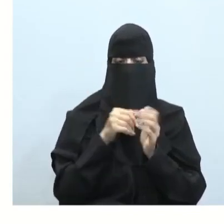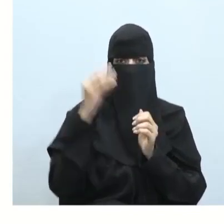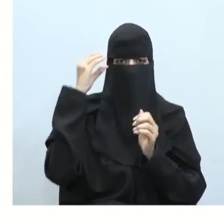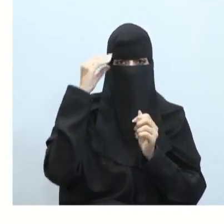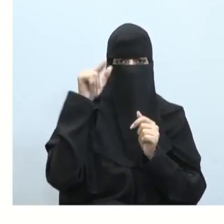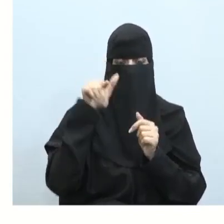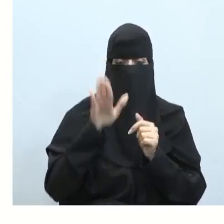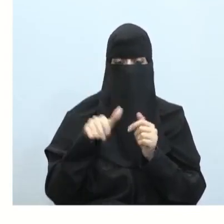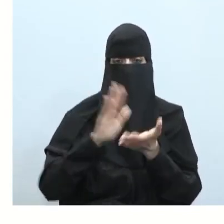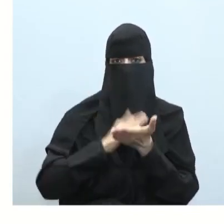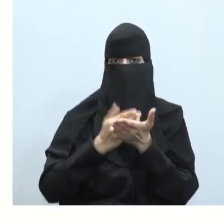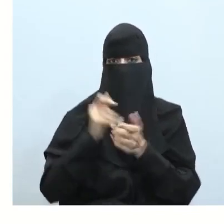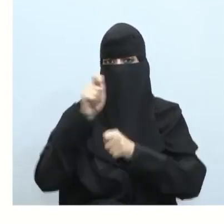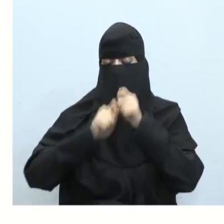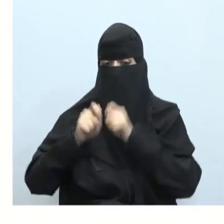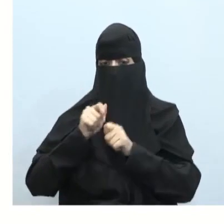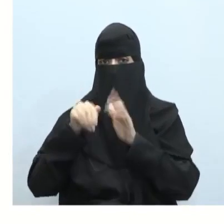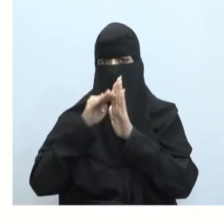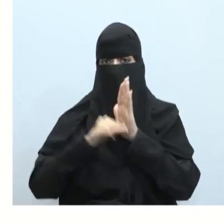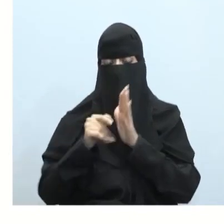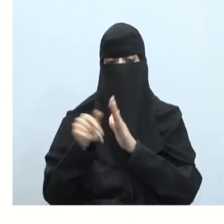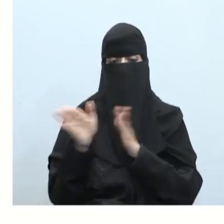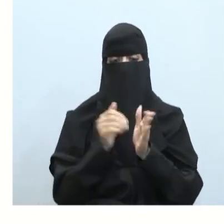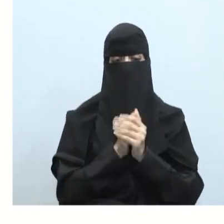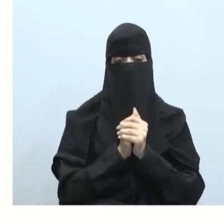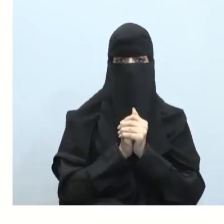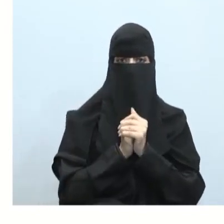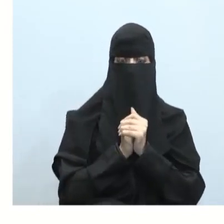تستهلك بسبب برنامج الكائن